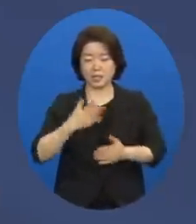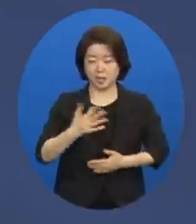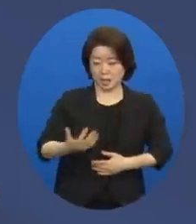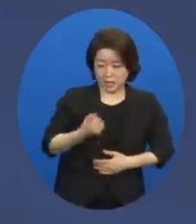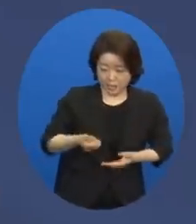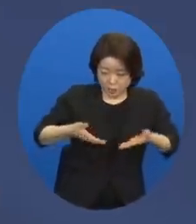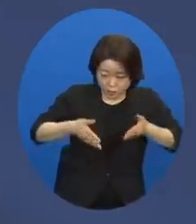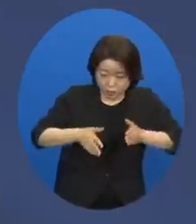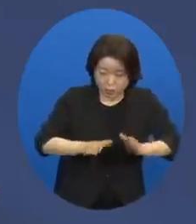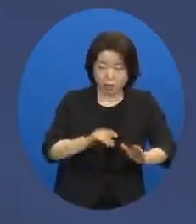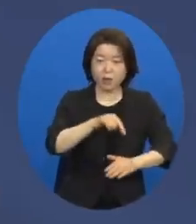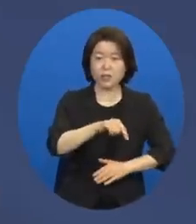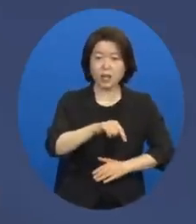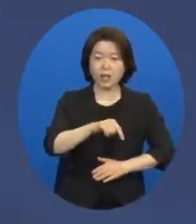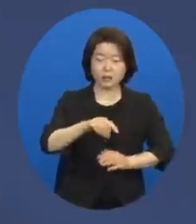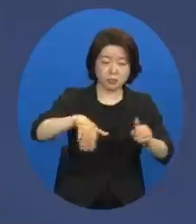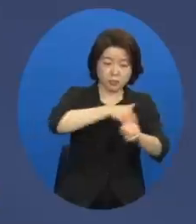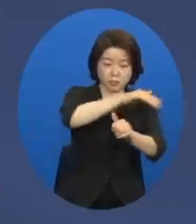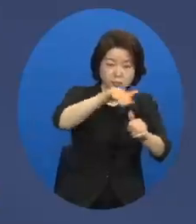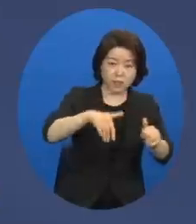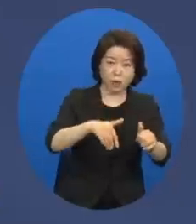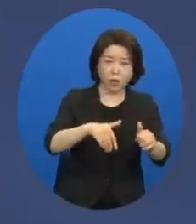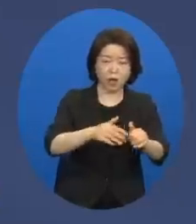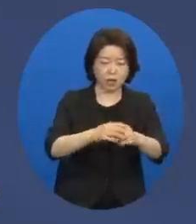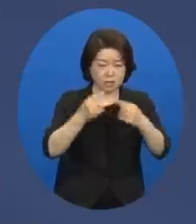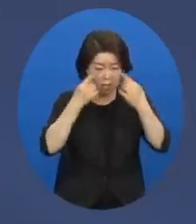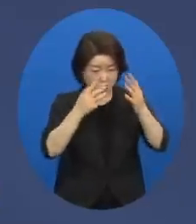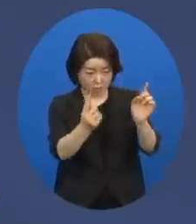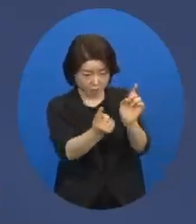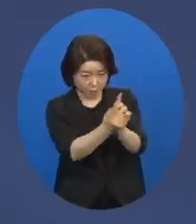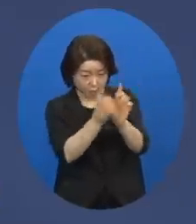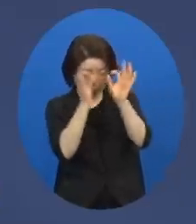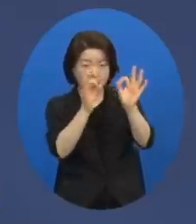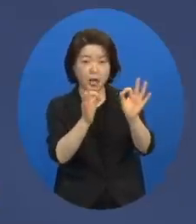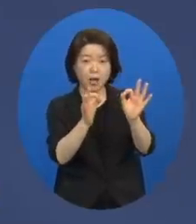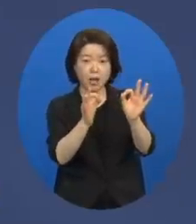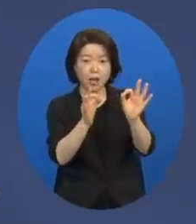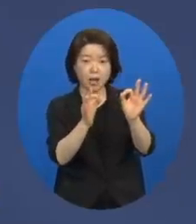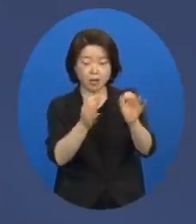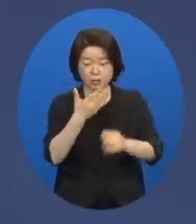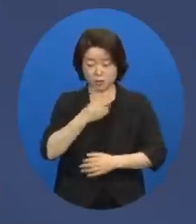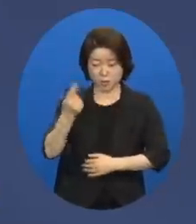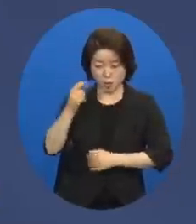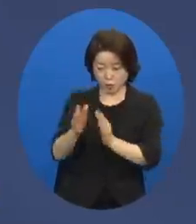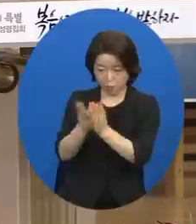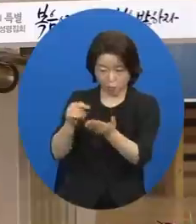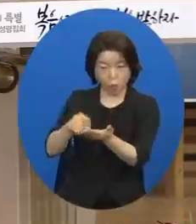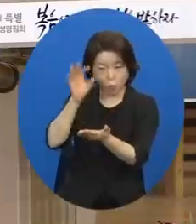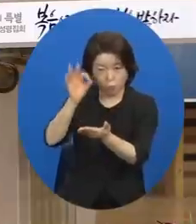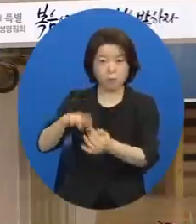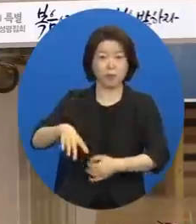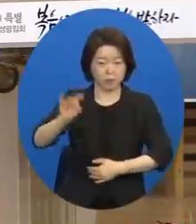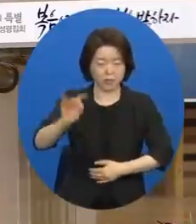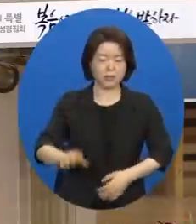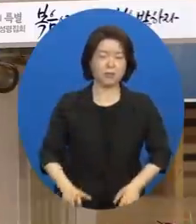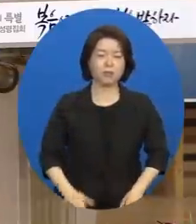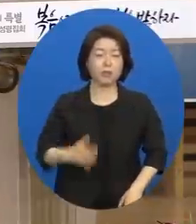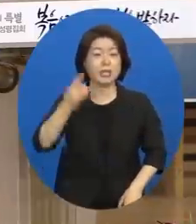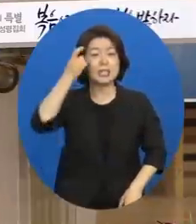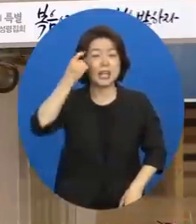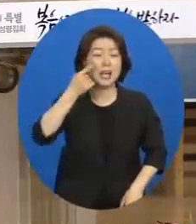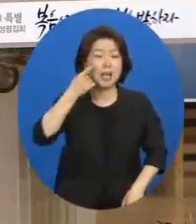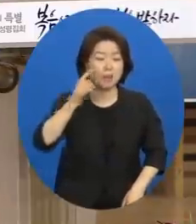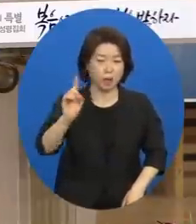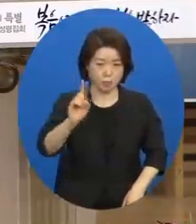태어난 인생의 형편이 어떤지를 정확히 직면해 볼 필요가 있어요. 근데 여기 복음에서 먼저 우리 생각해 볼